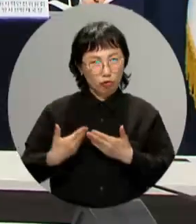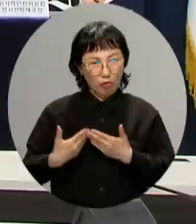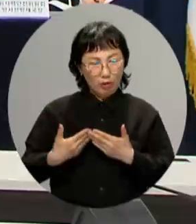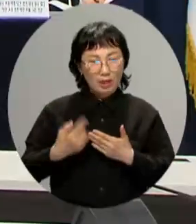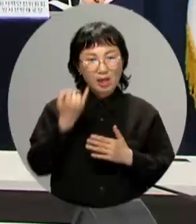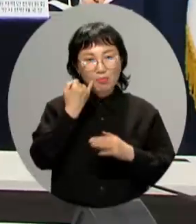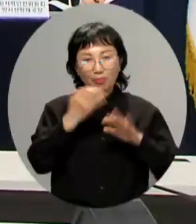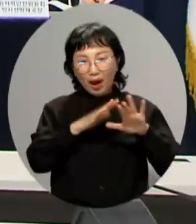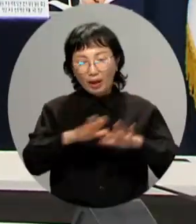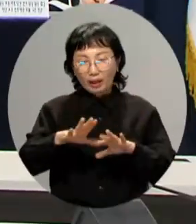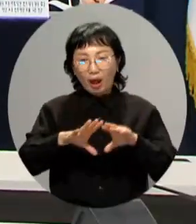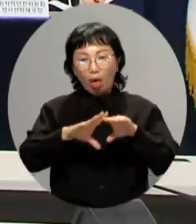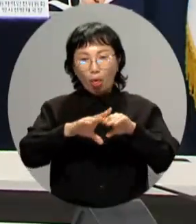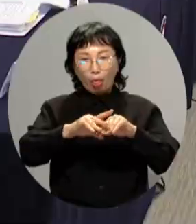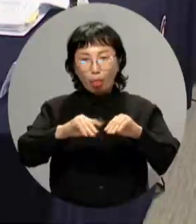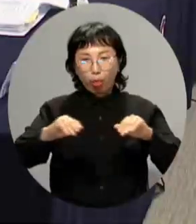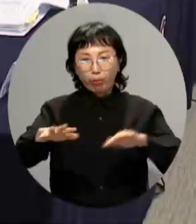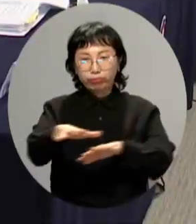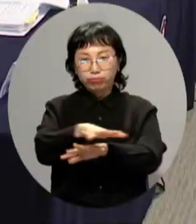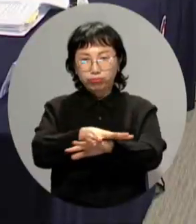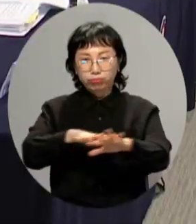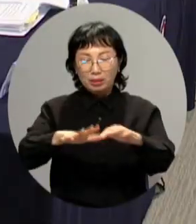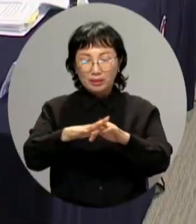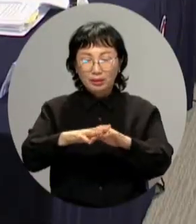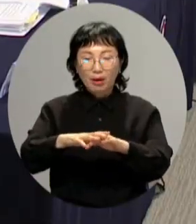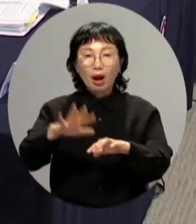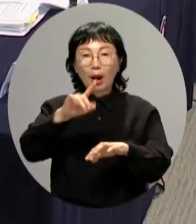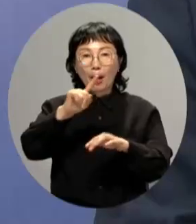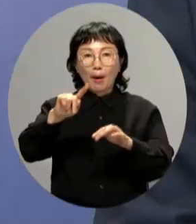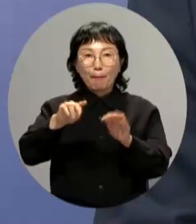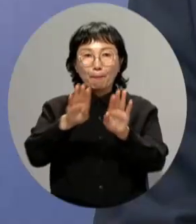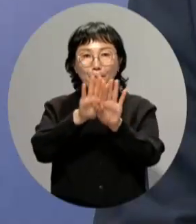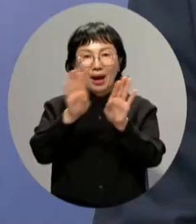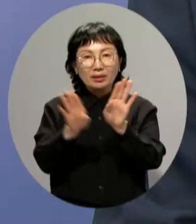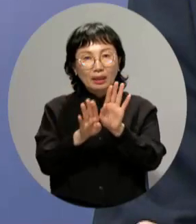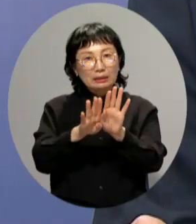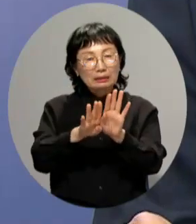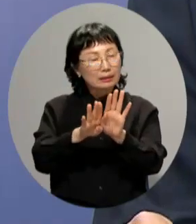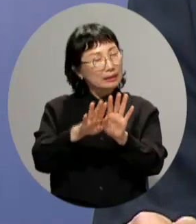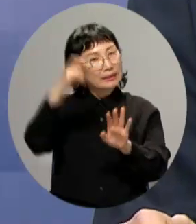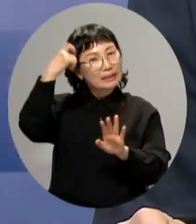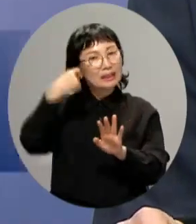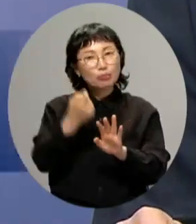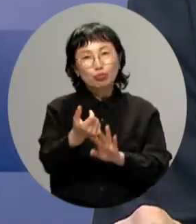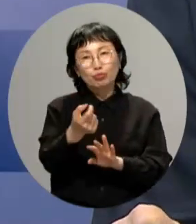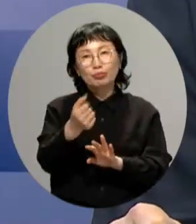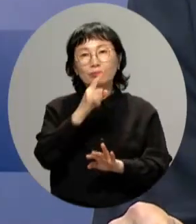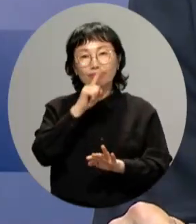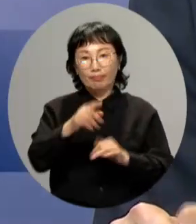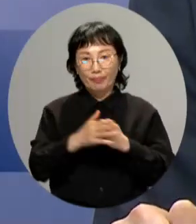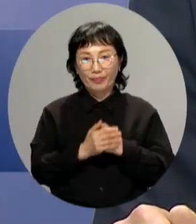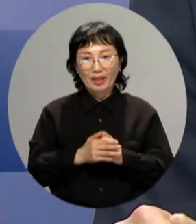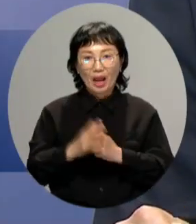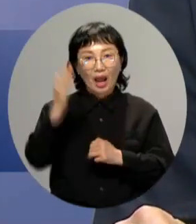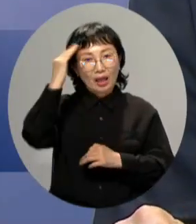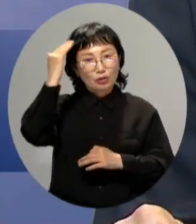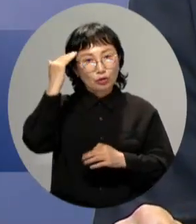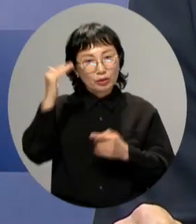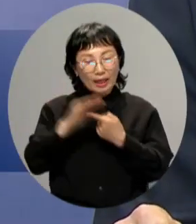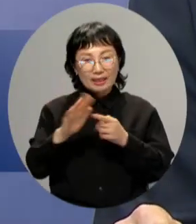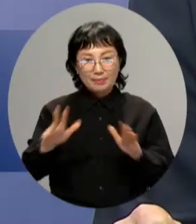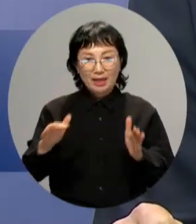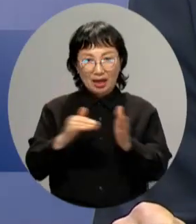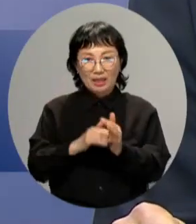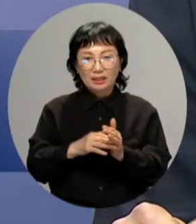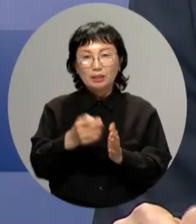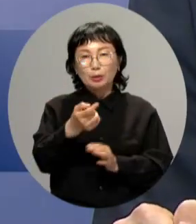바닷물에 희석돼 방사능 물질의 양도 미미하다는 겁니다. 국내 해역에 미치는 영향은 현재까지는 미미한 것으로